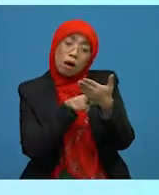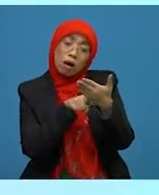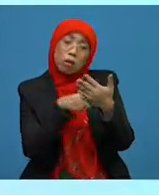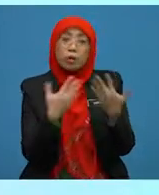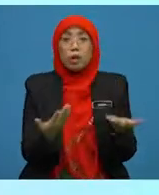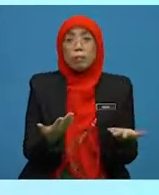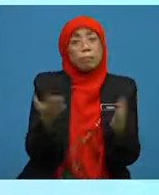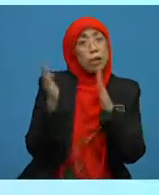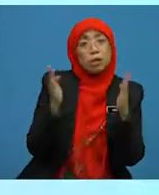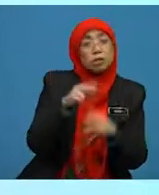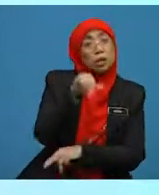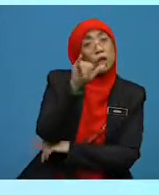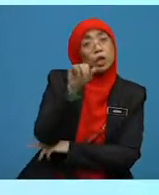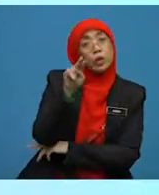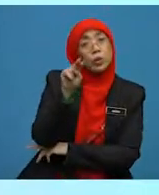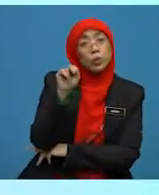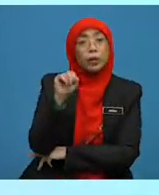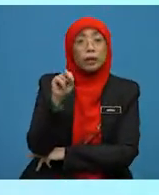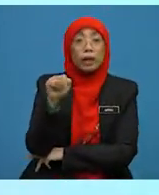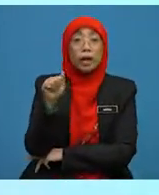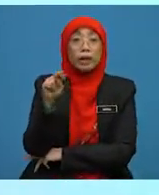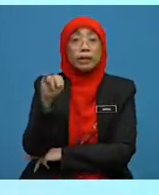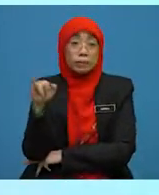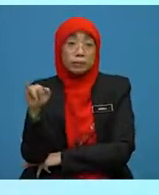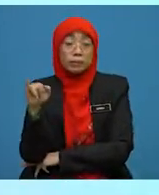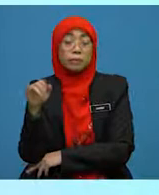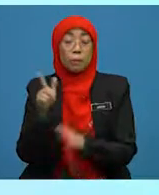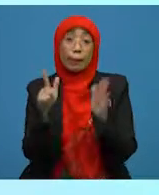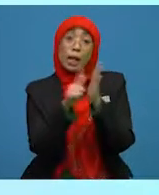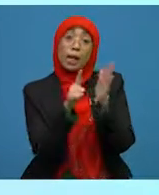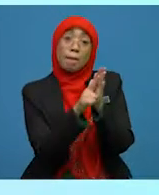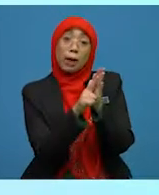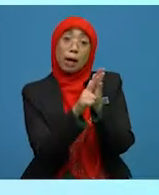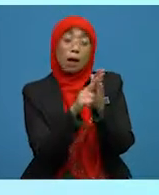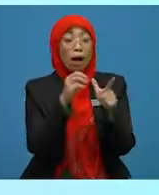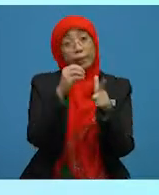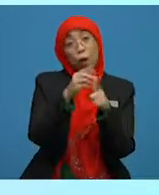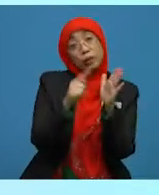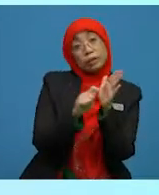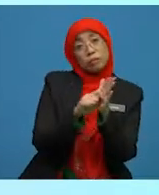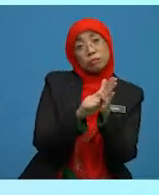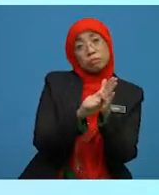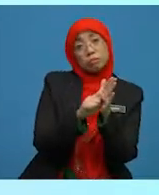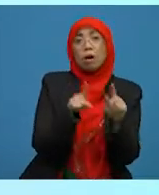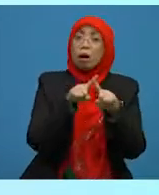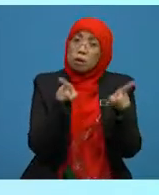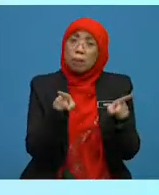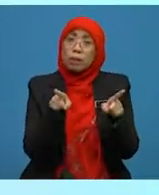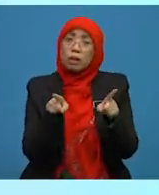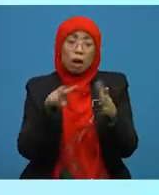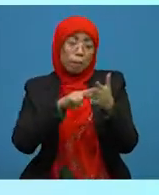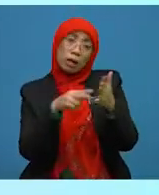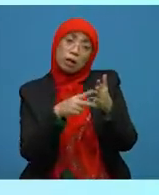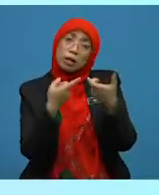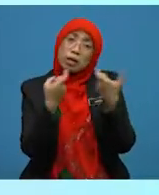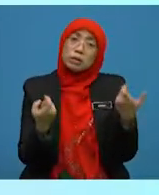Yunani yang bermaksud tanda atau lambang. Manakala, konsep semantik